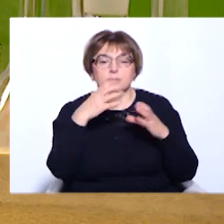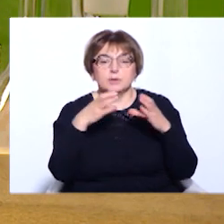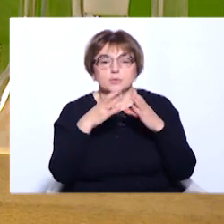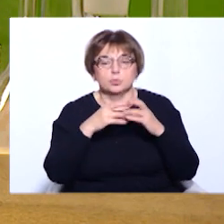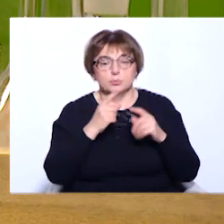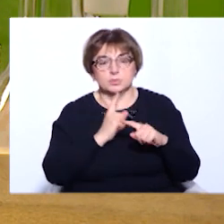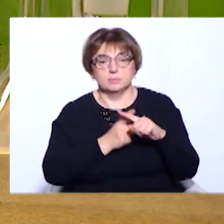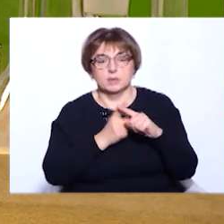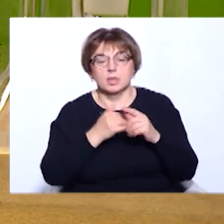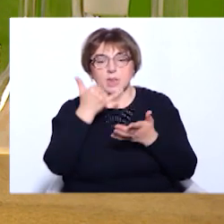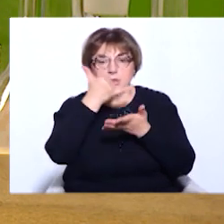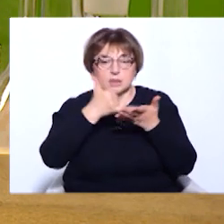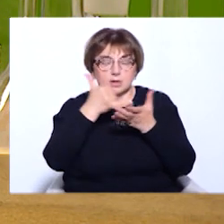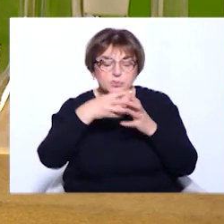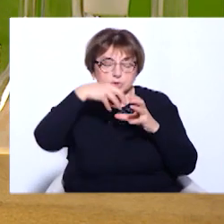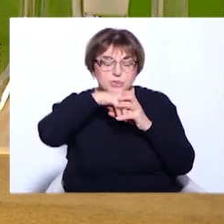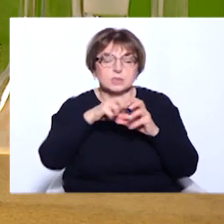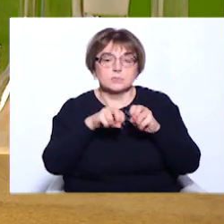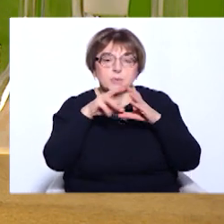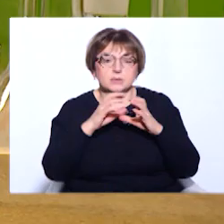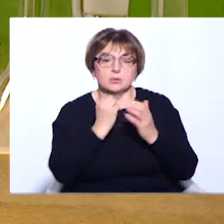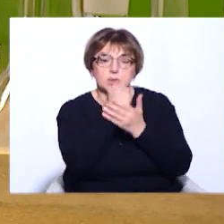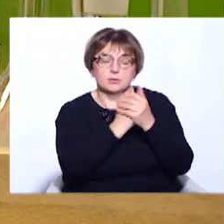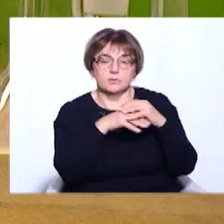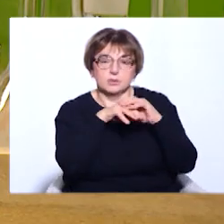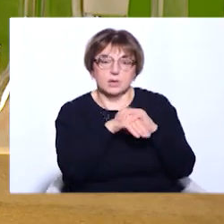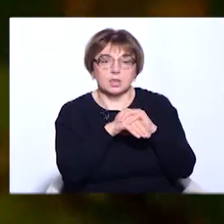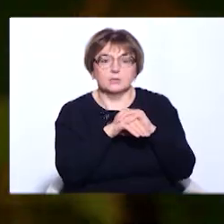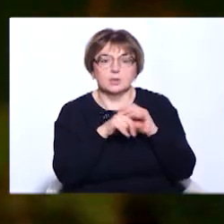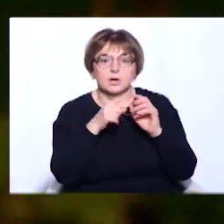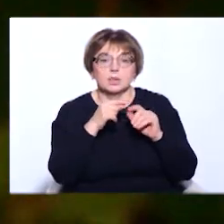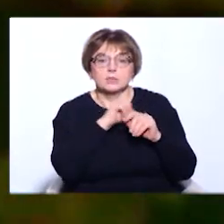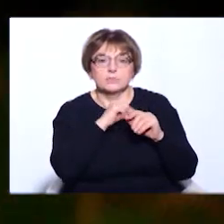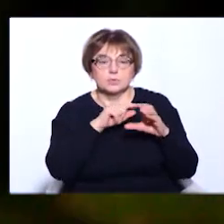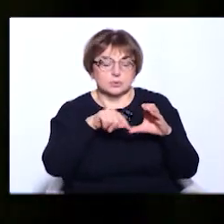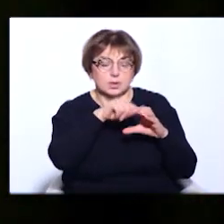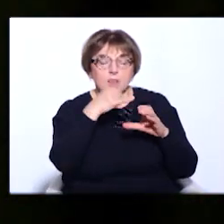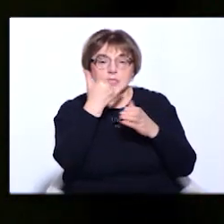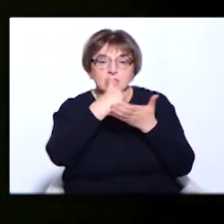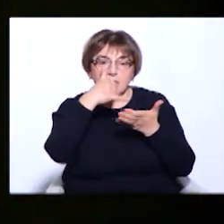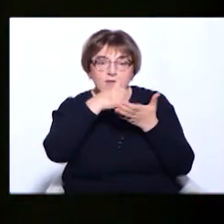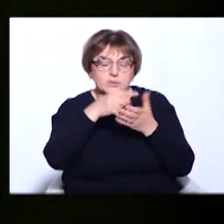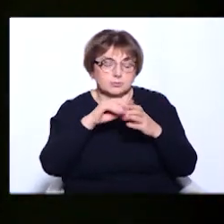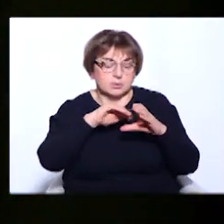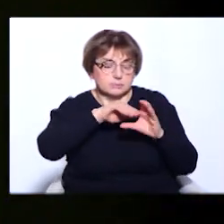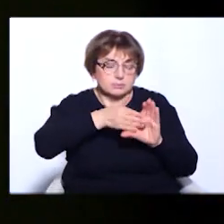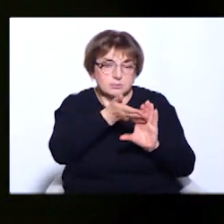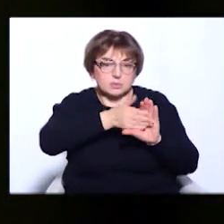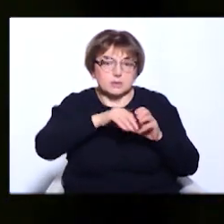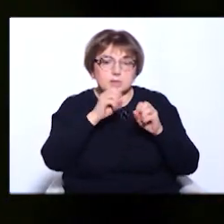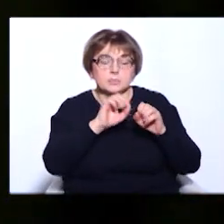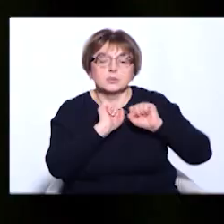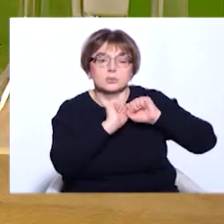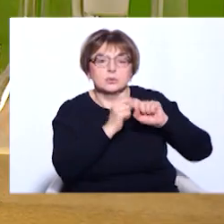მეტალები, რომელსაც ნავთში ვინახავთ, და ნავთის ფენა იცავს მათ, რომ